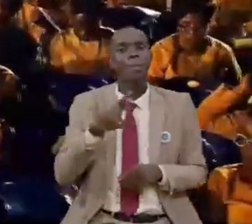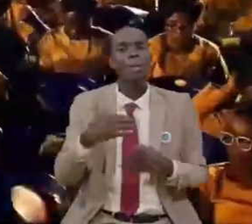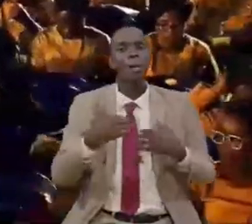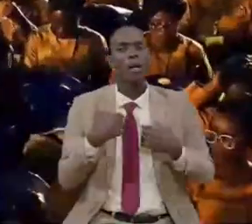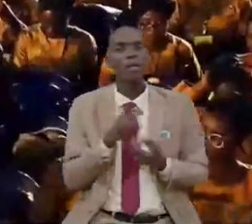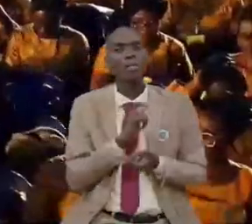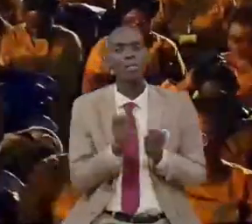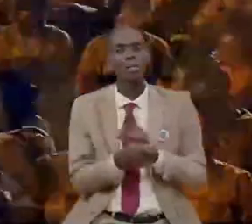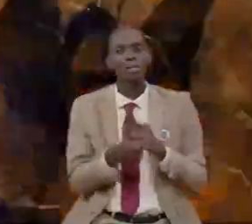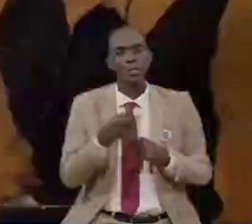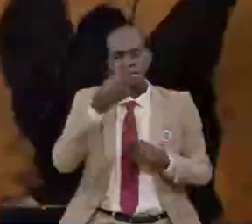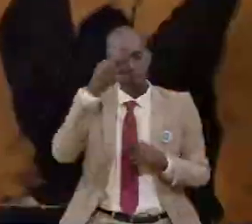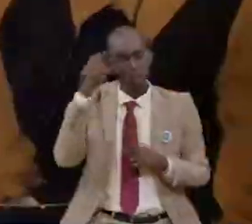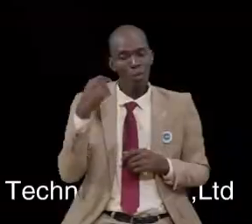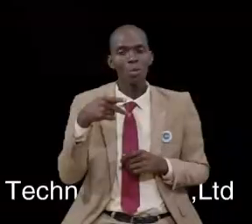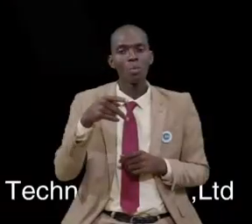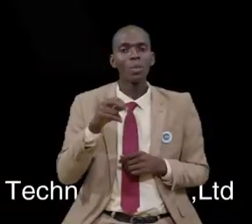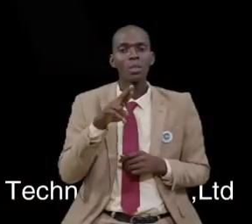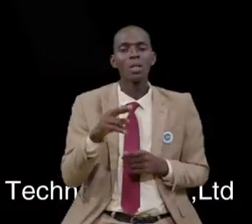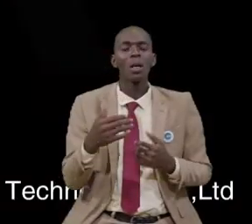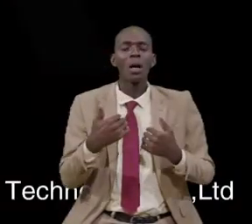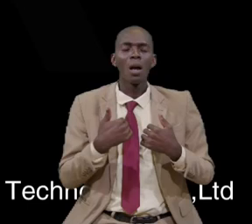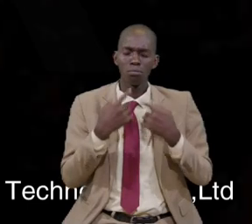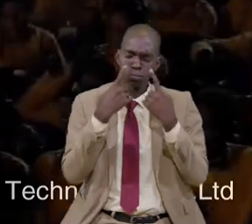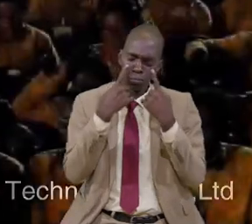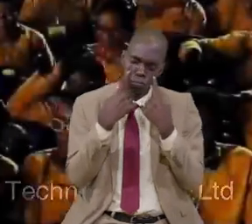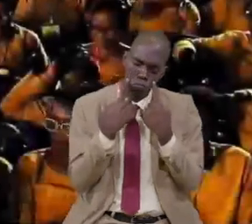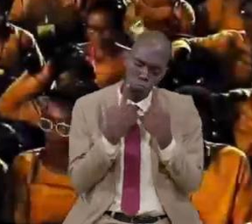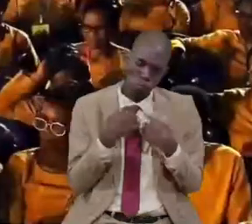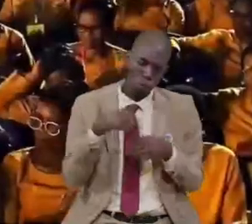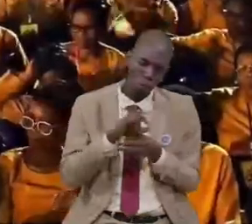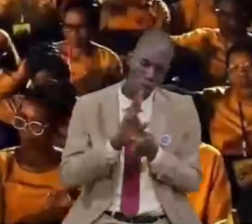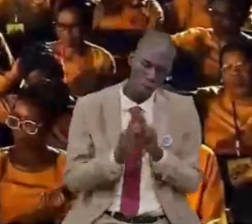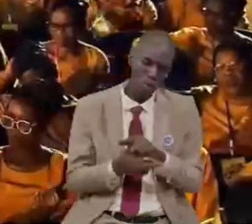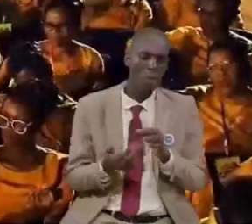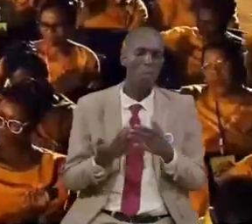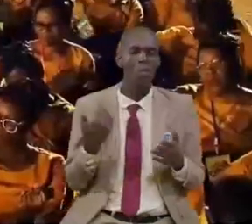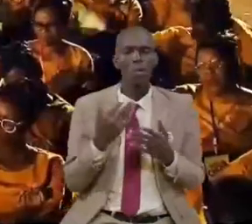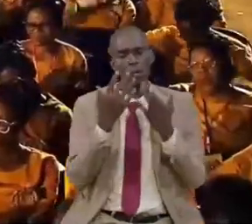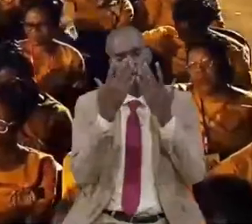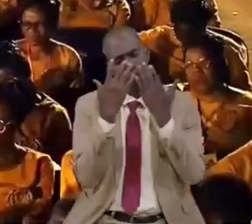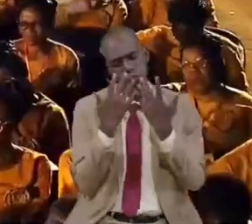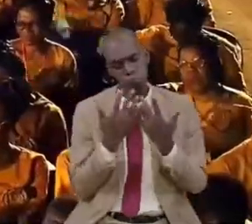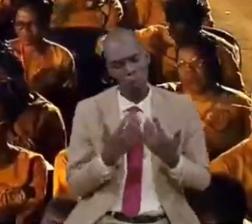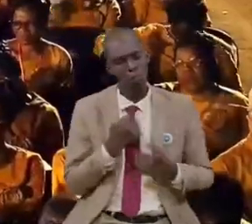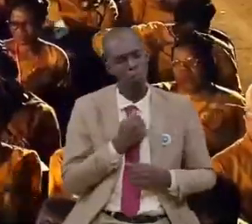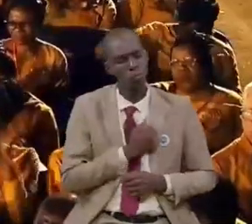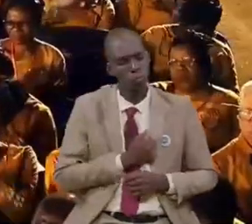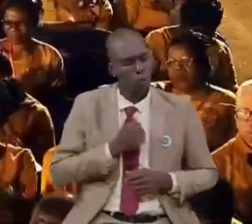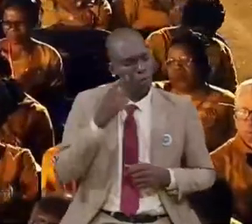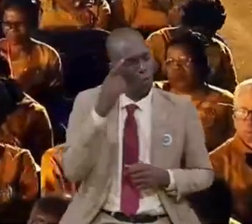l'homme là, était restauré, il a versé des larmes de repentance, il était très